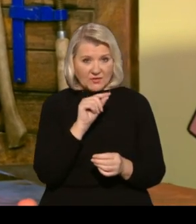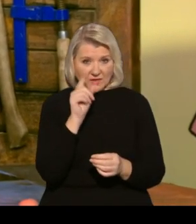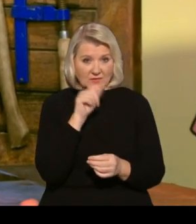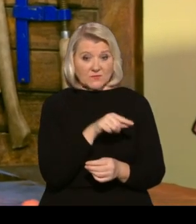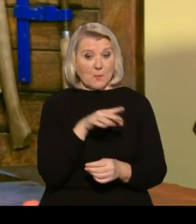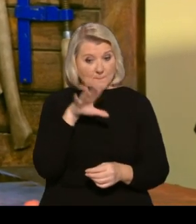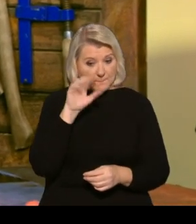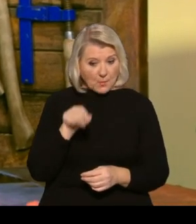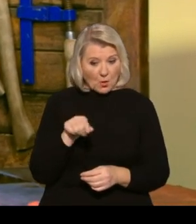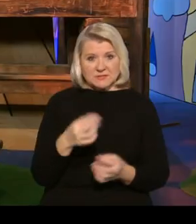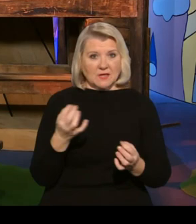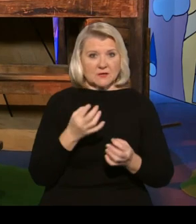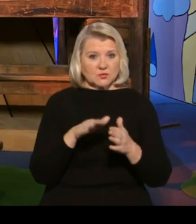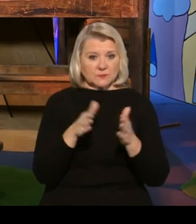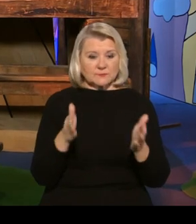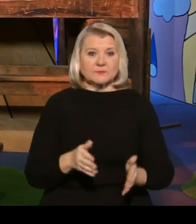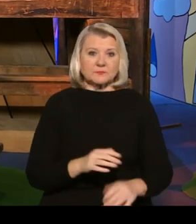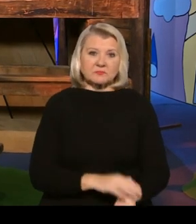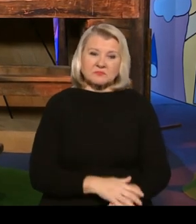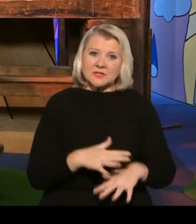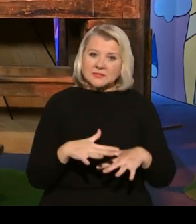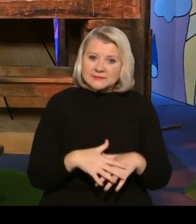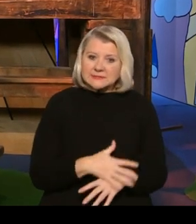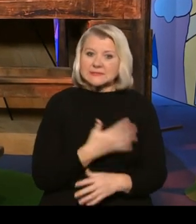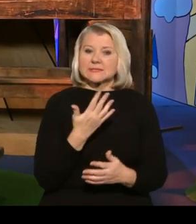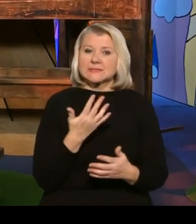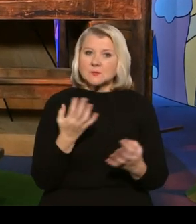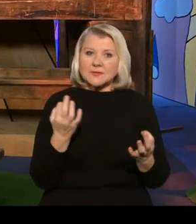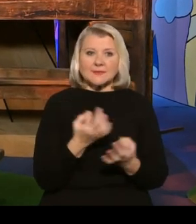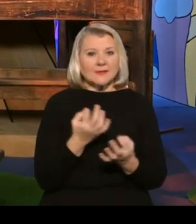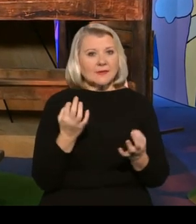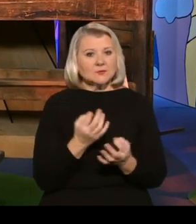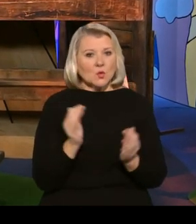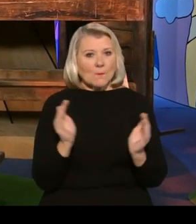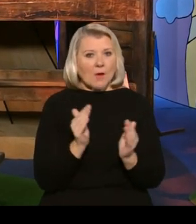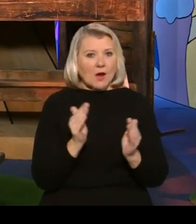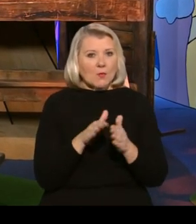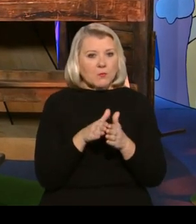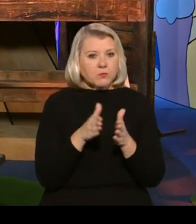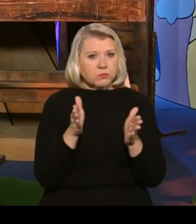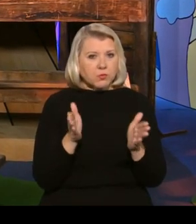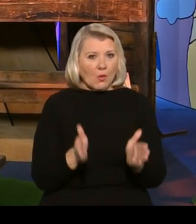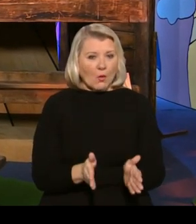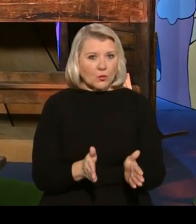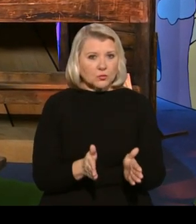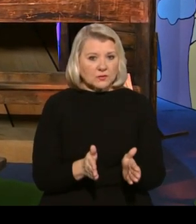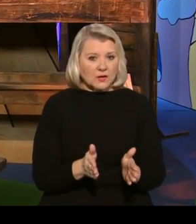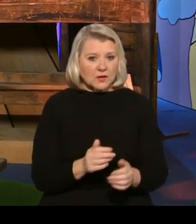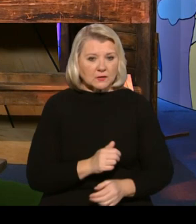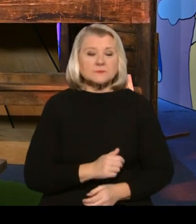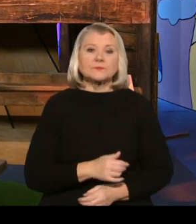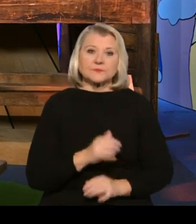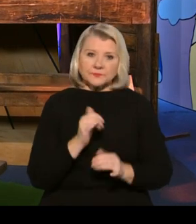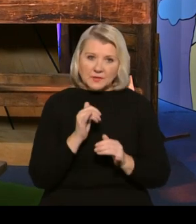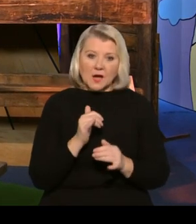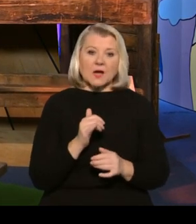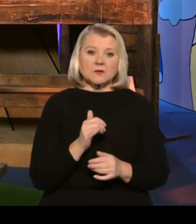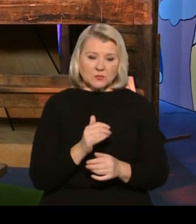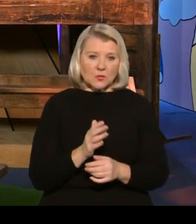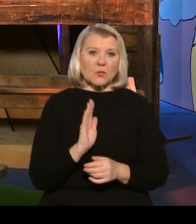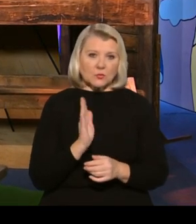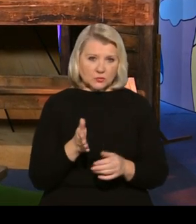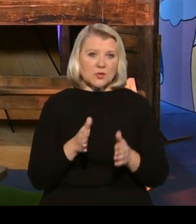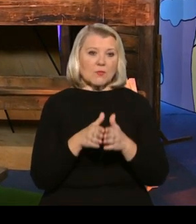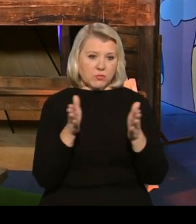to bude. Vypadá to jako nějaká malá bouda, taková boudička. Ano, bude to